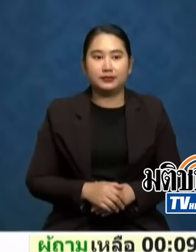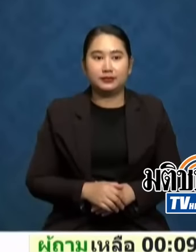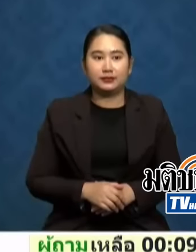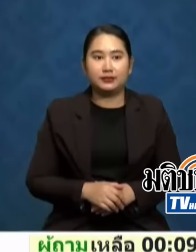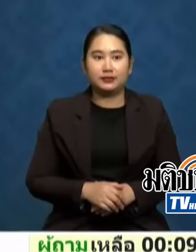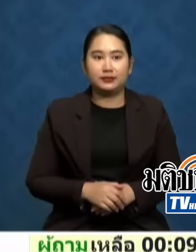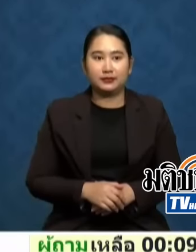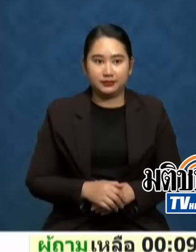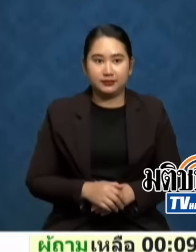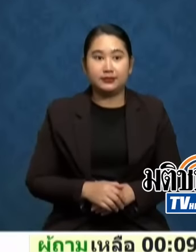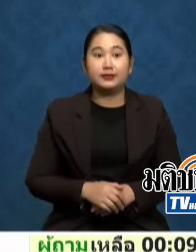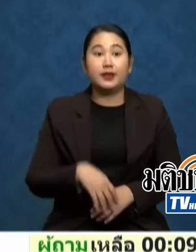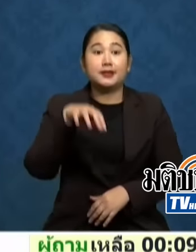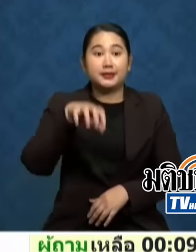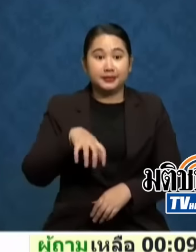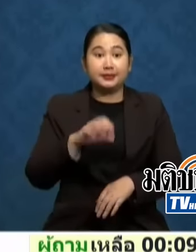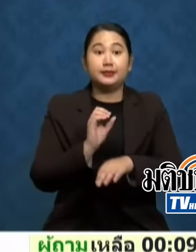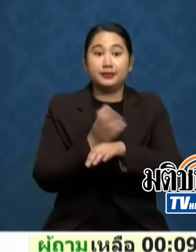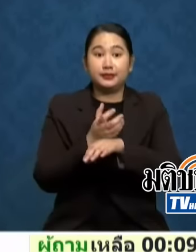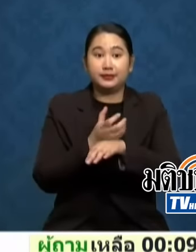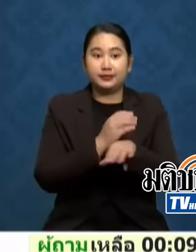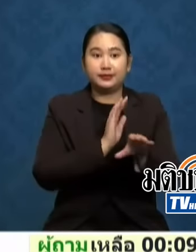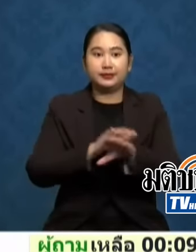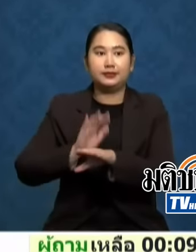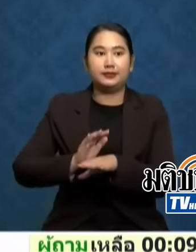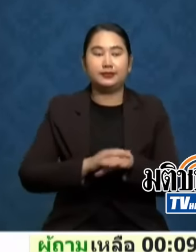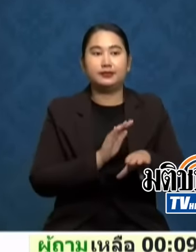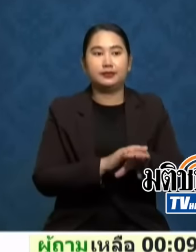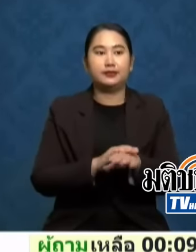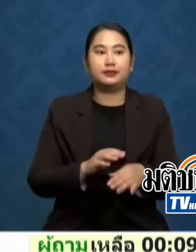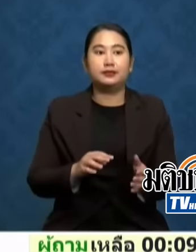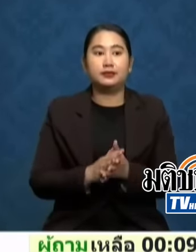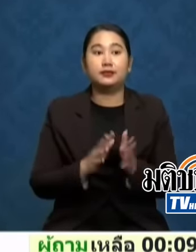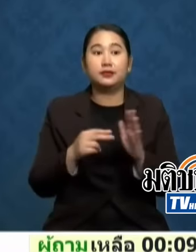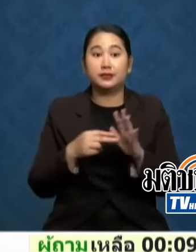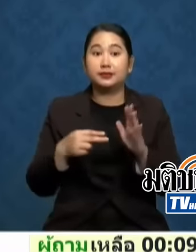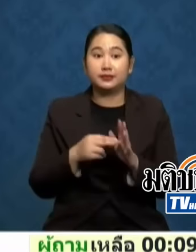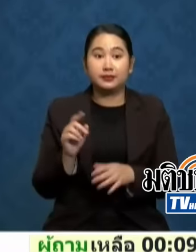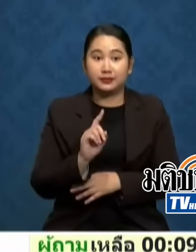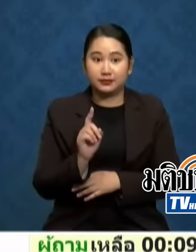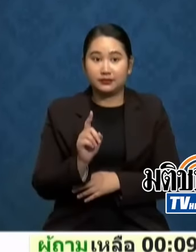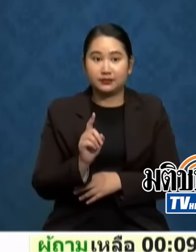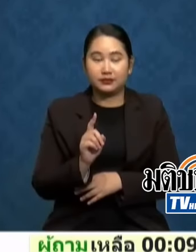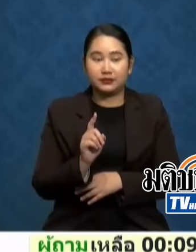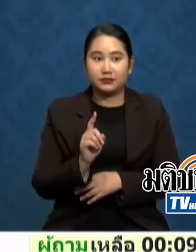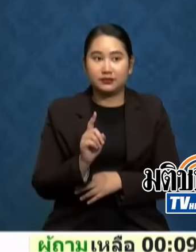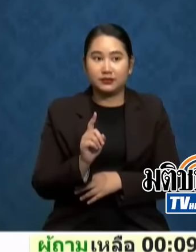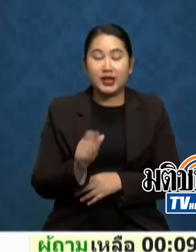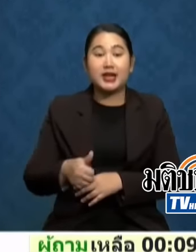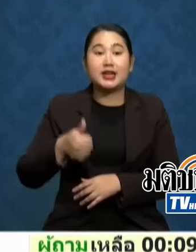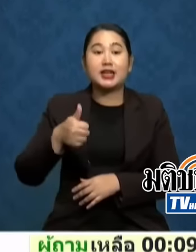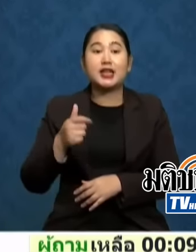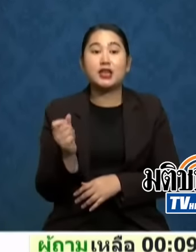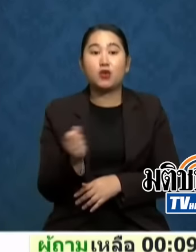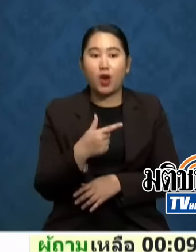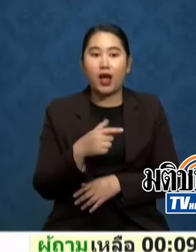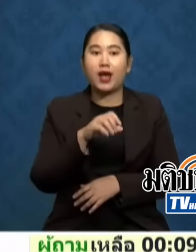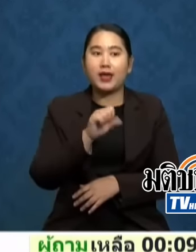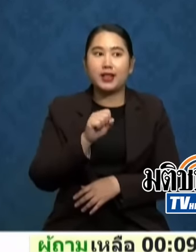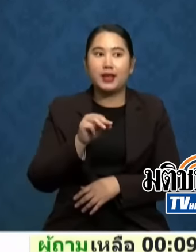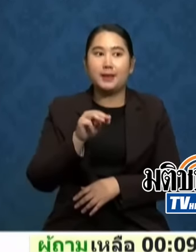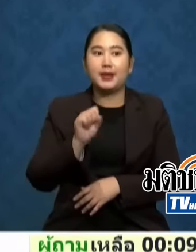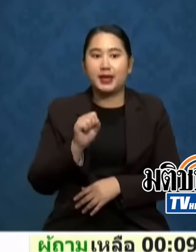ทั้งที่หอเตือนภัยตรงนี้เนี่ยครับท่านประธานการเตือนภัยของมันเนี่ยไม่ได้ด้อยและอาจจะดีกว่า SMS ในหลายมิติด้วย